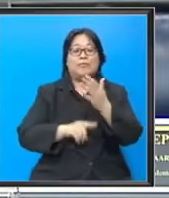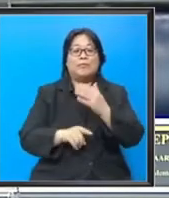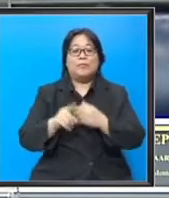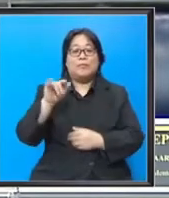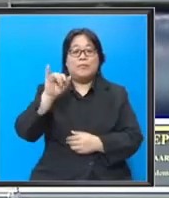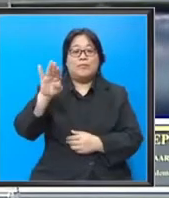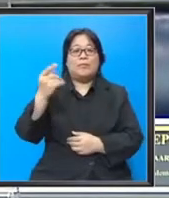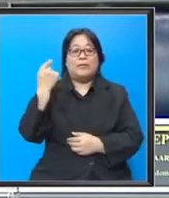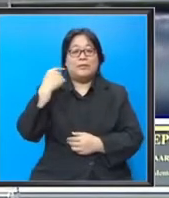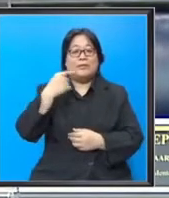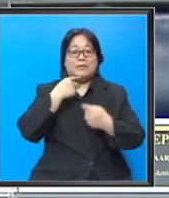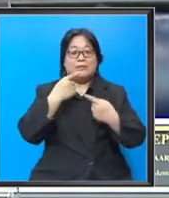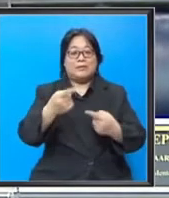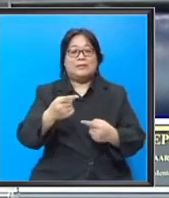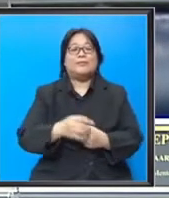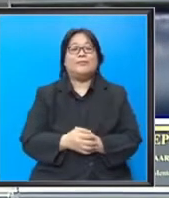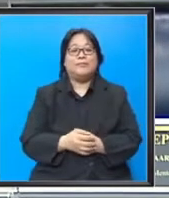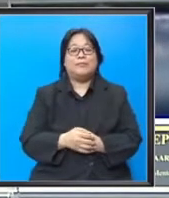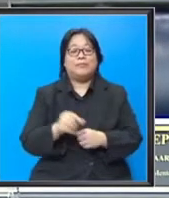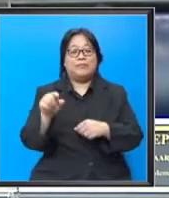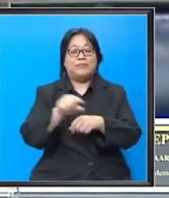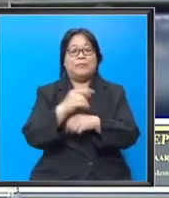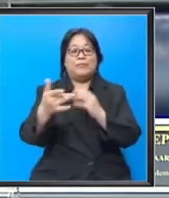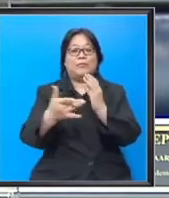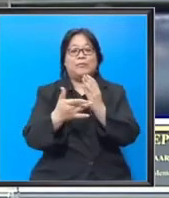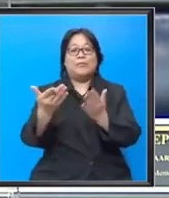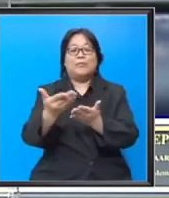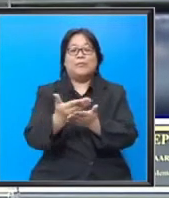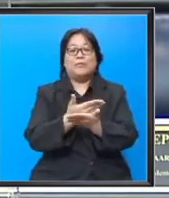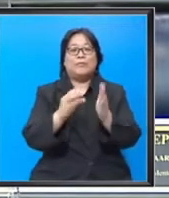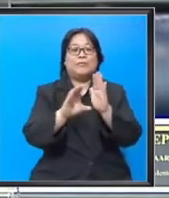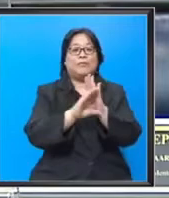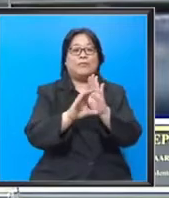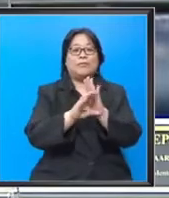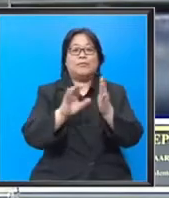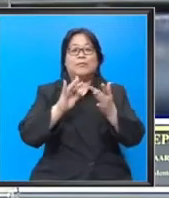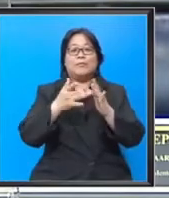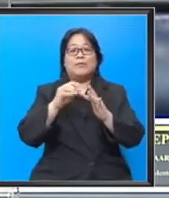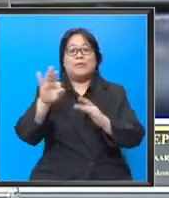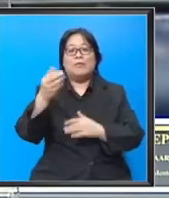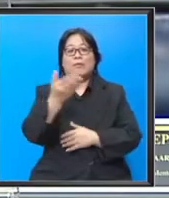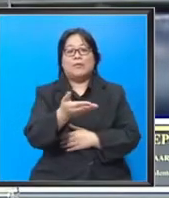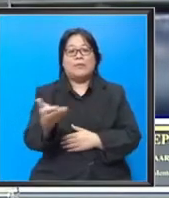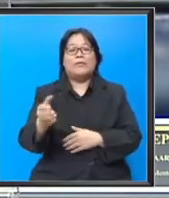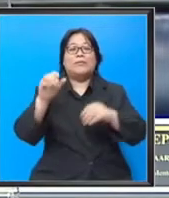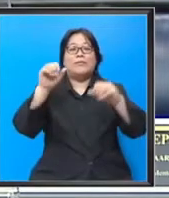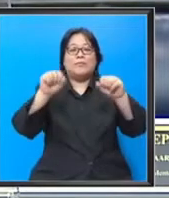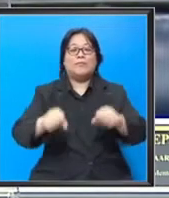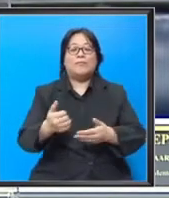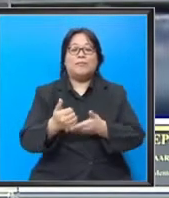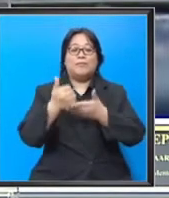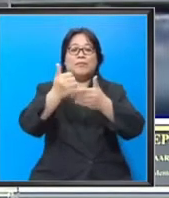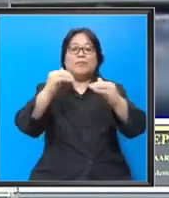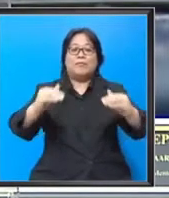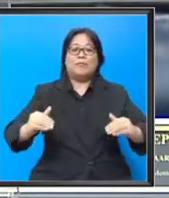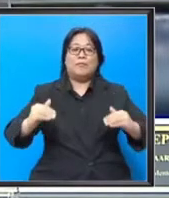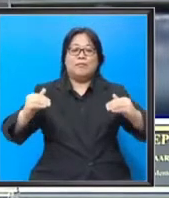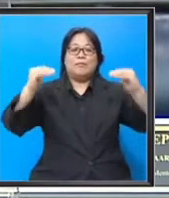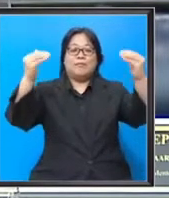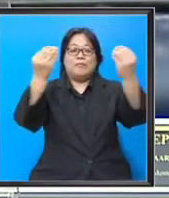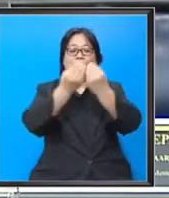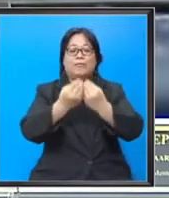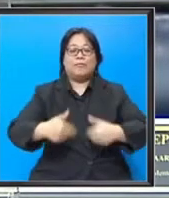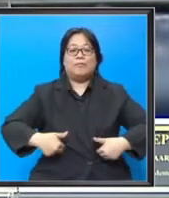disebut oleh yang format tadi penggunaan teknologi baru seperti internet of things juga boleh membantu mempertingkatkan